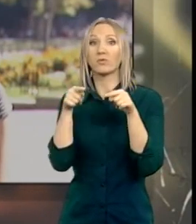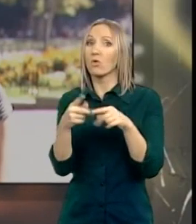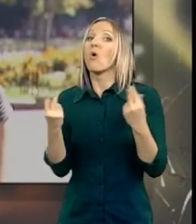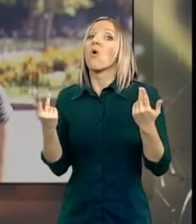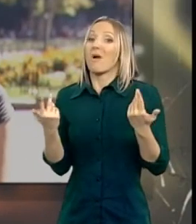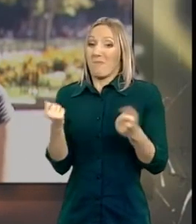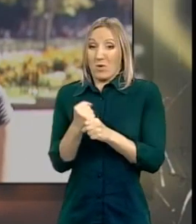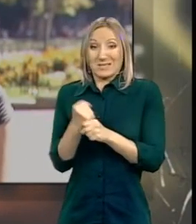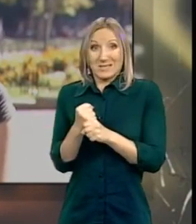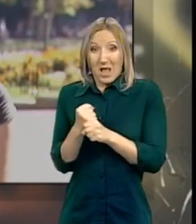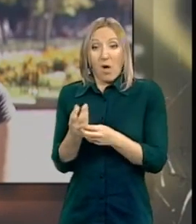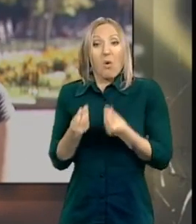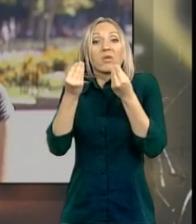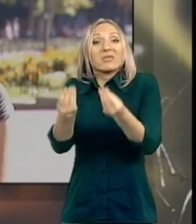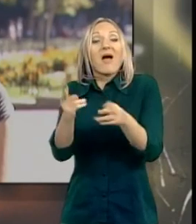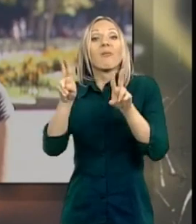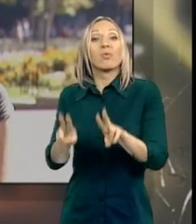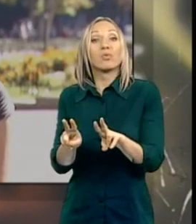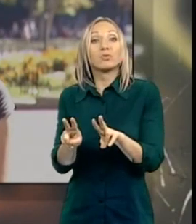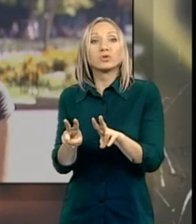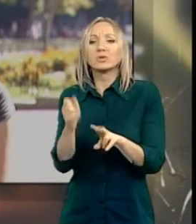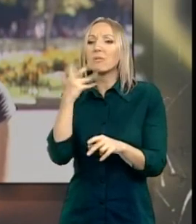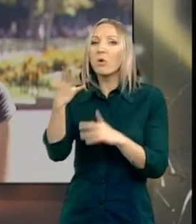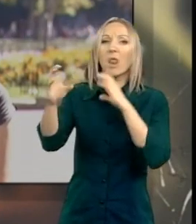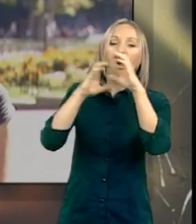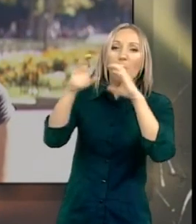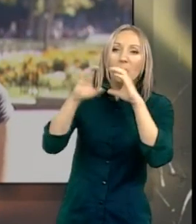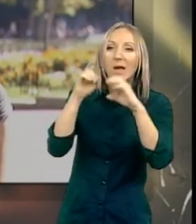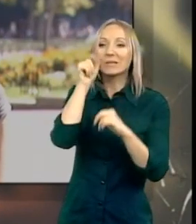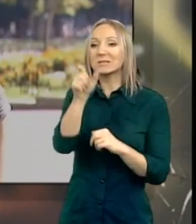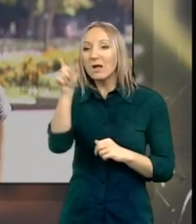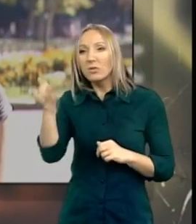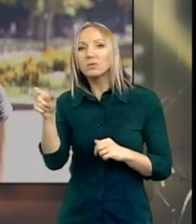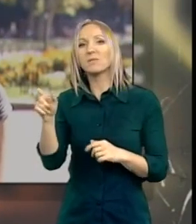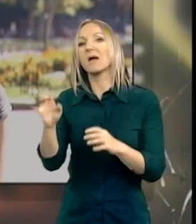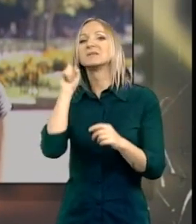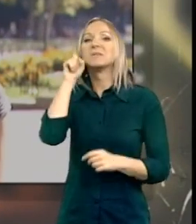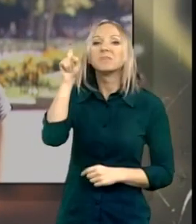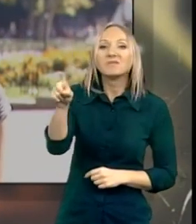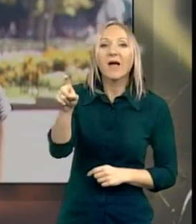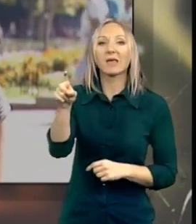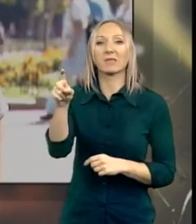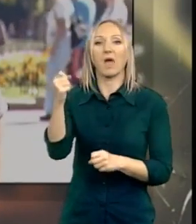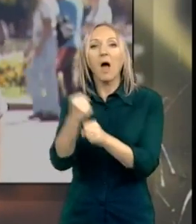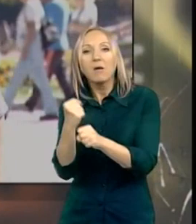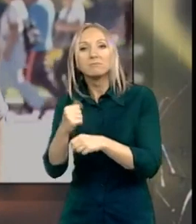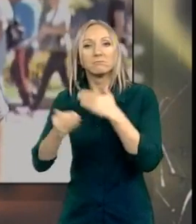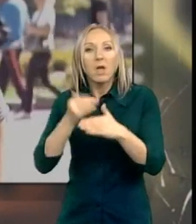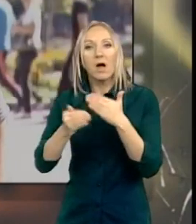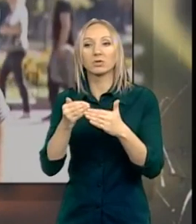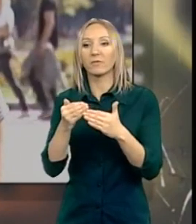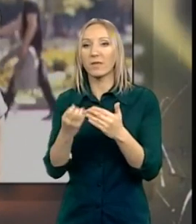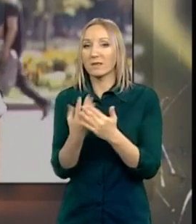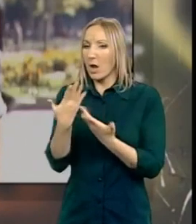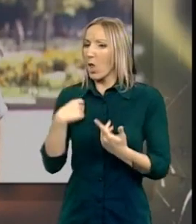posao kao takav nudi mogućnost brojne komunikacije sa ljudima, svakodnevnog angažovanja, stvaranja